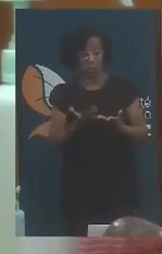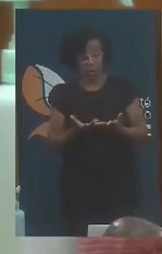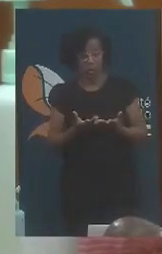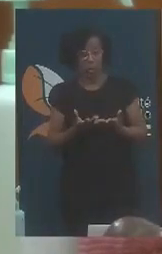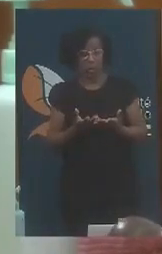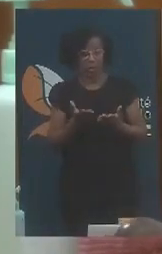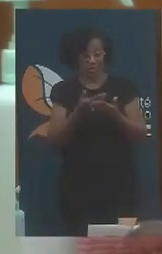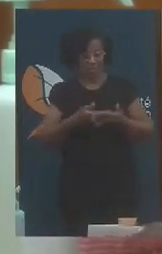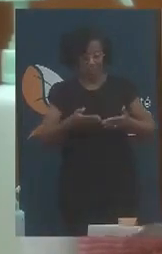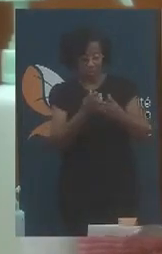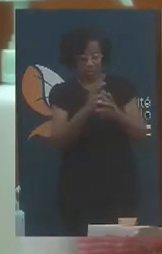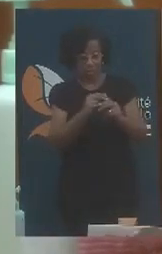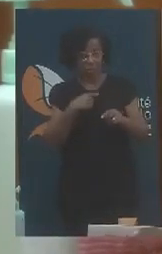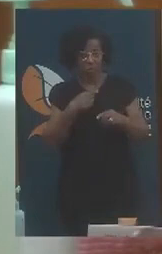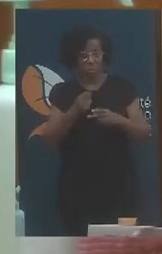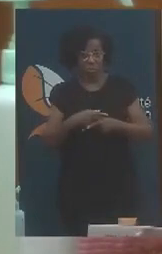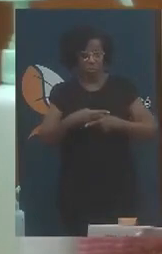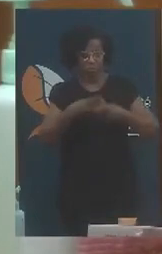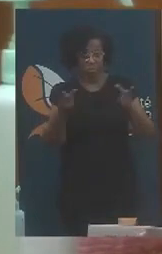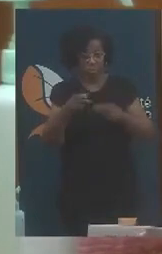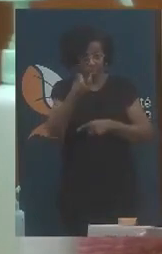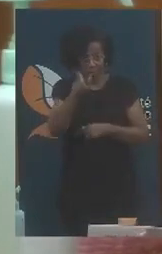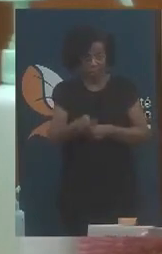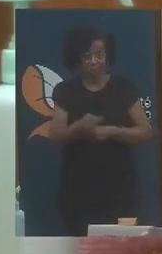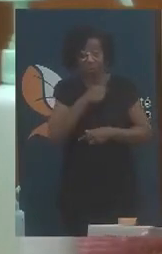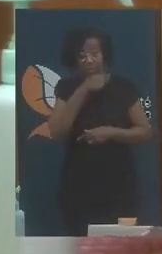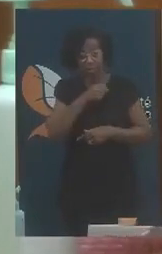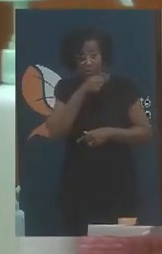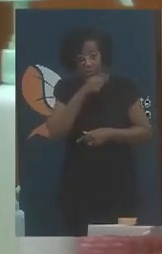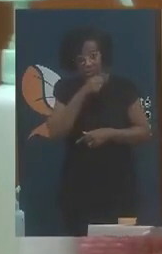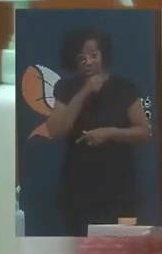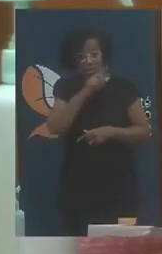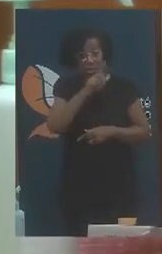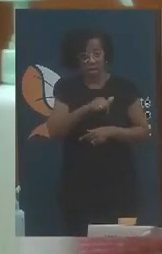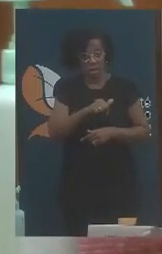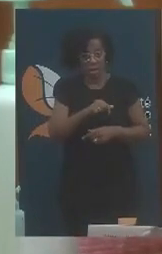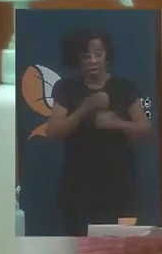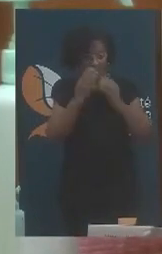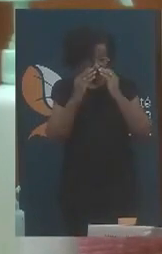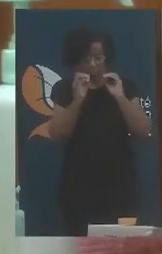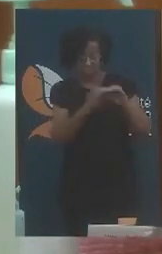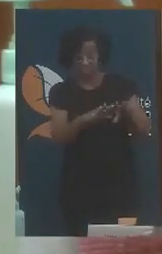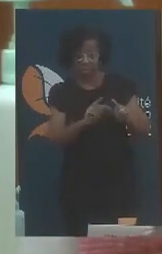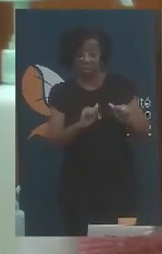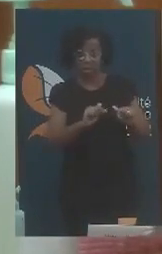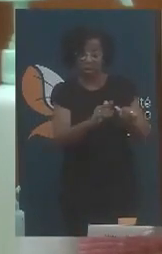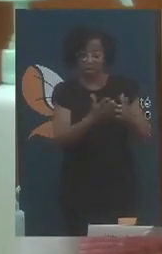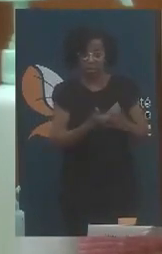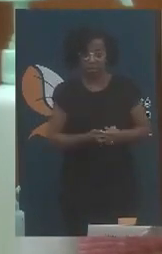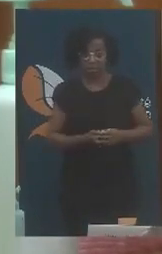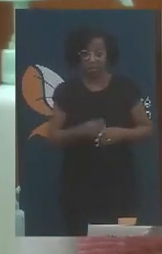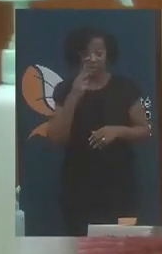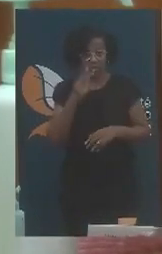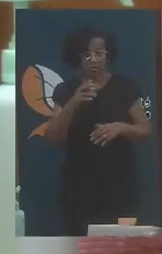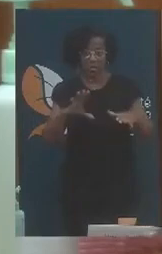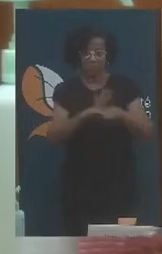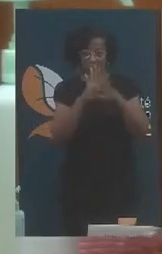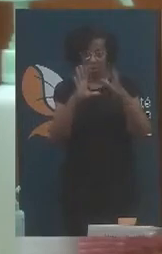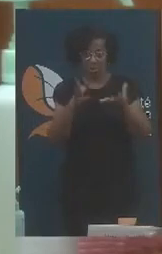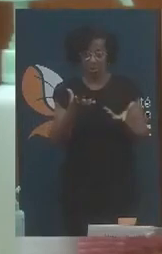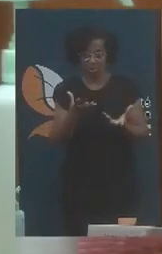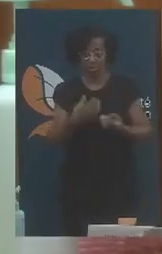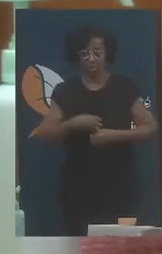dramatique où une personne âgée est laissée à son triste sort. Et vous avez dû voir ces images